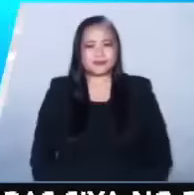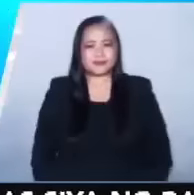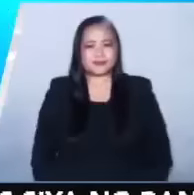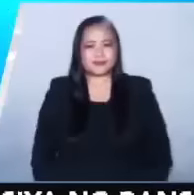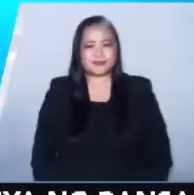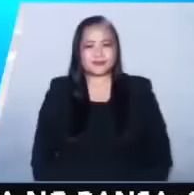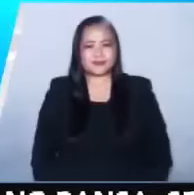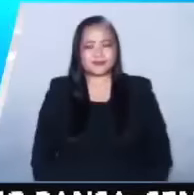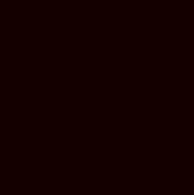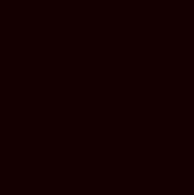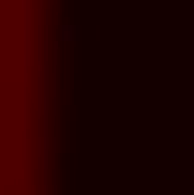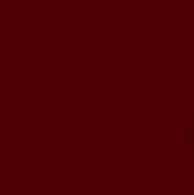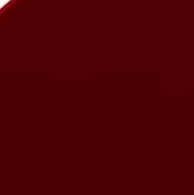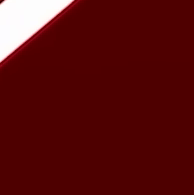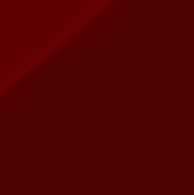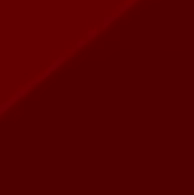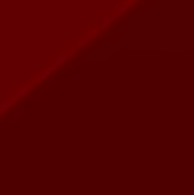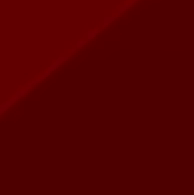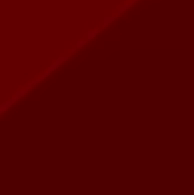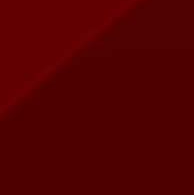kapuso.